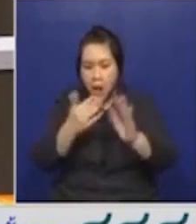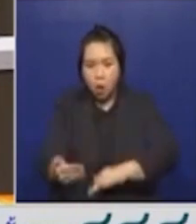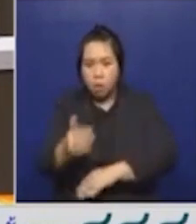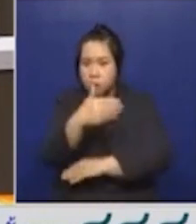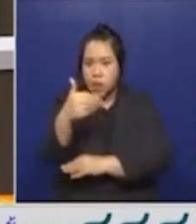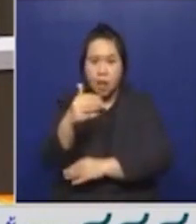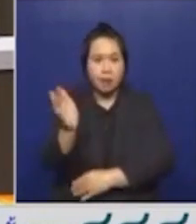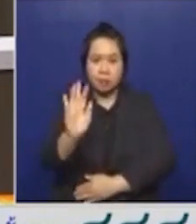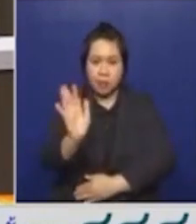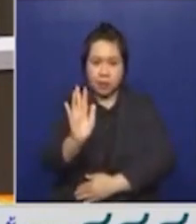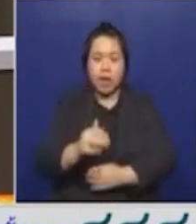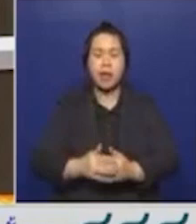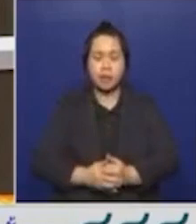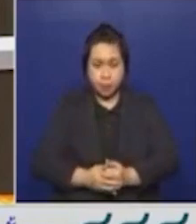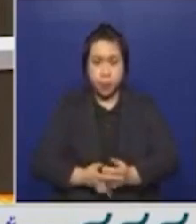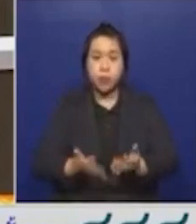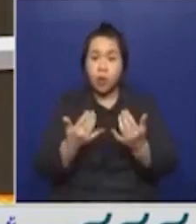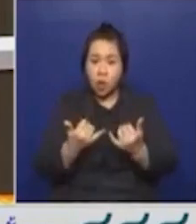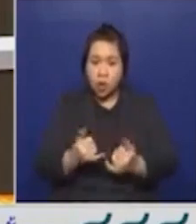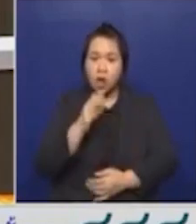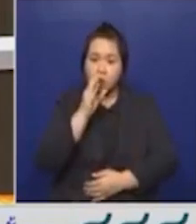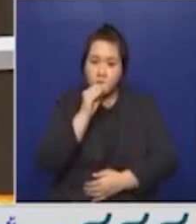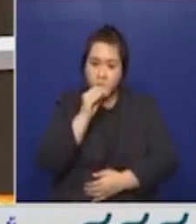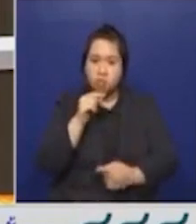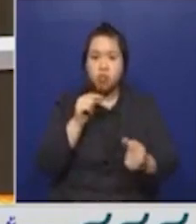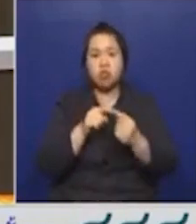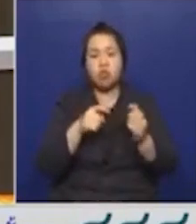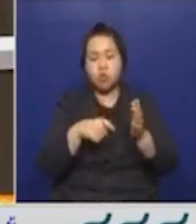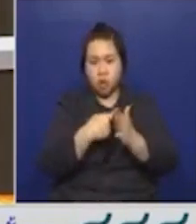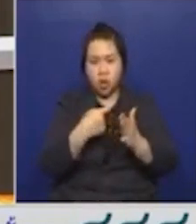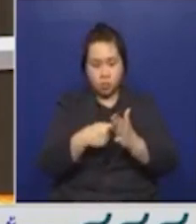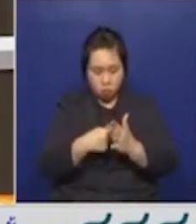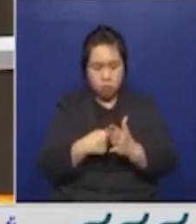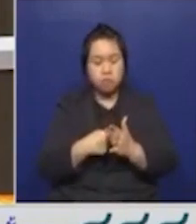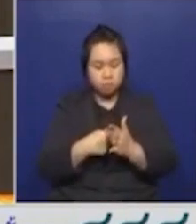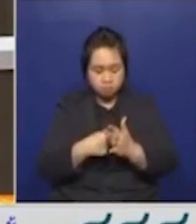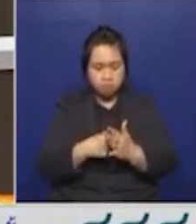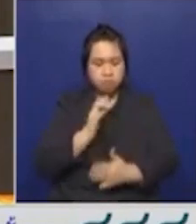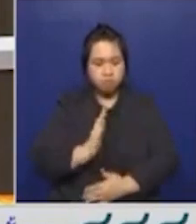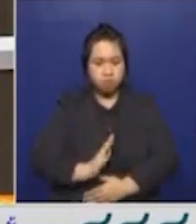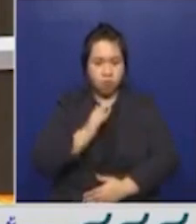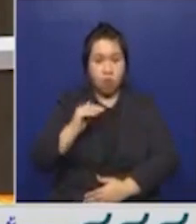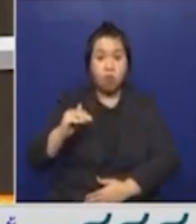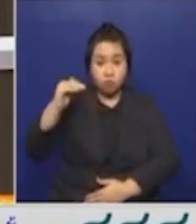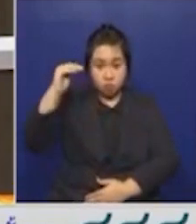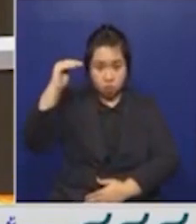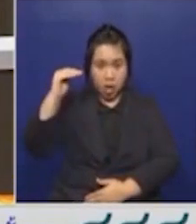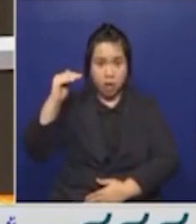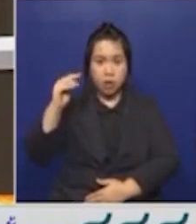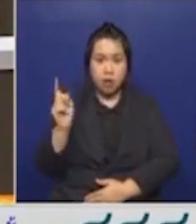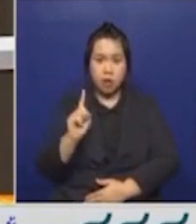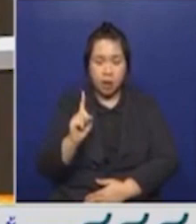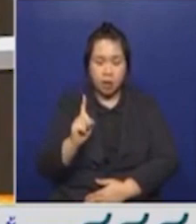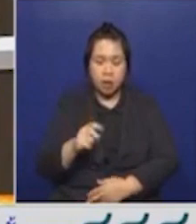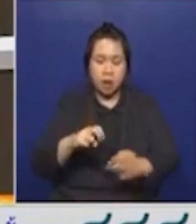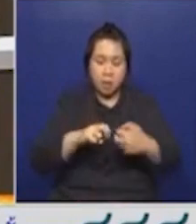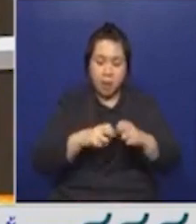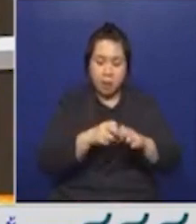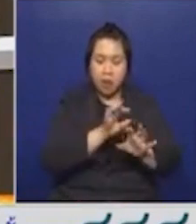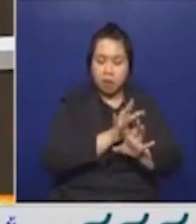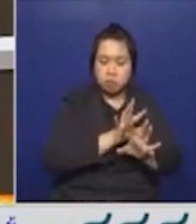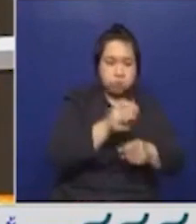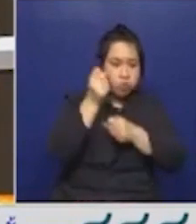การพูดคุยอุ้ยหมีกันอย่างมีเหตุผลมีวุฒิภาวะเป็นการคลี่คลายสถานการณ์การชุมนุมใน